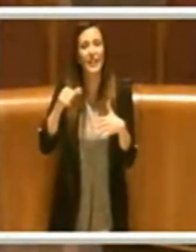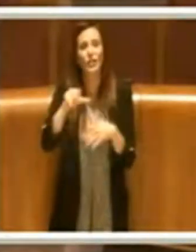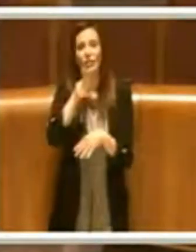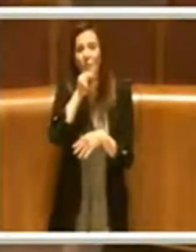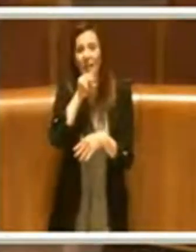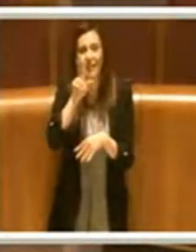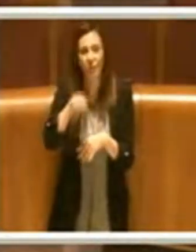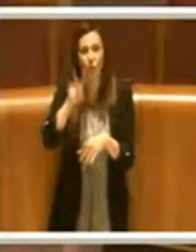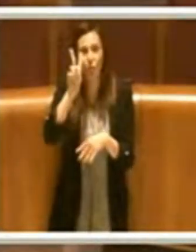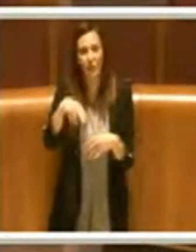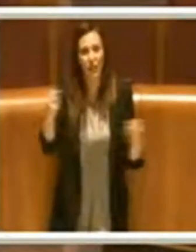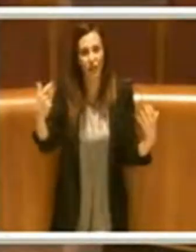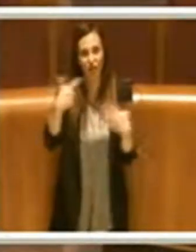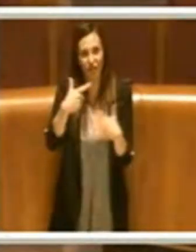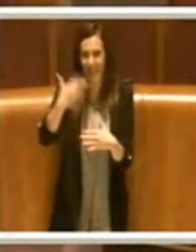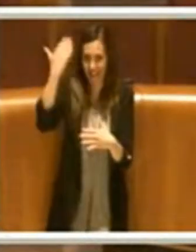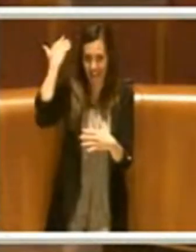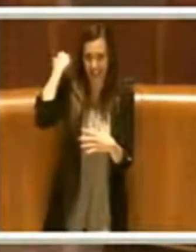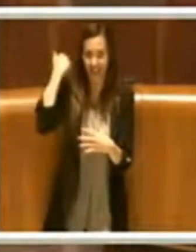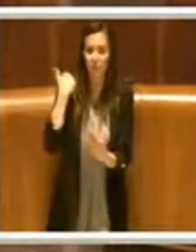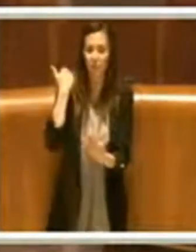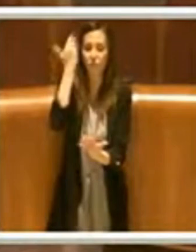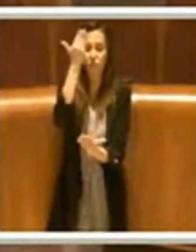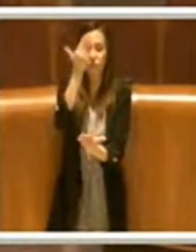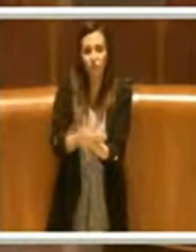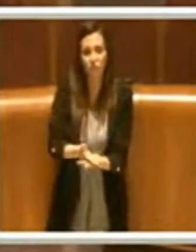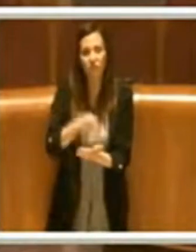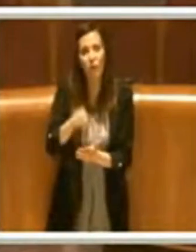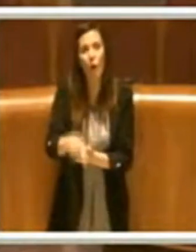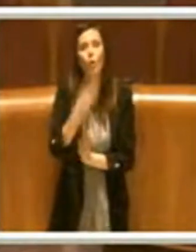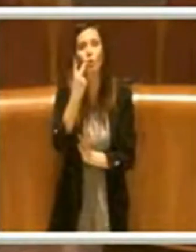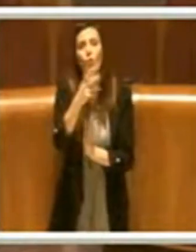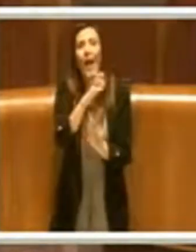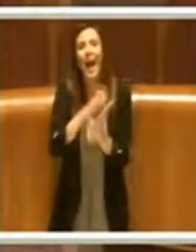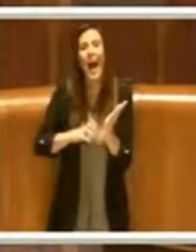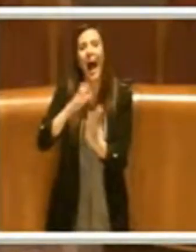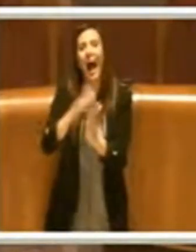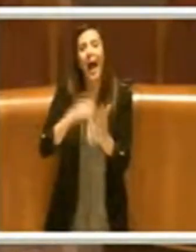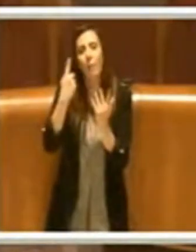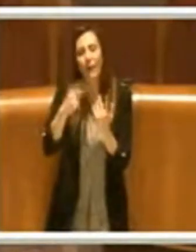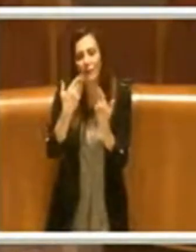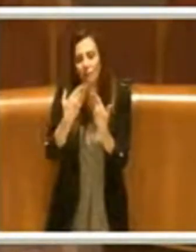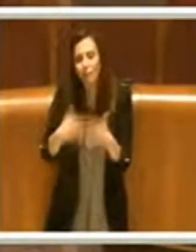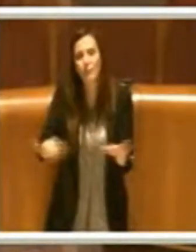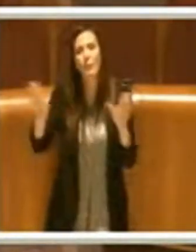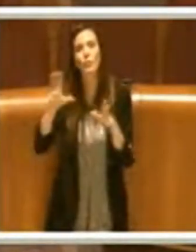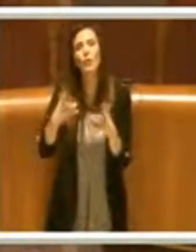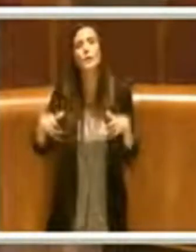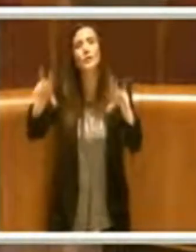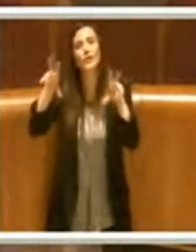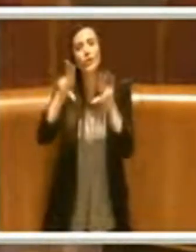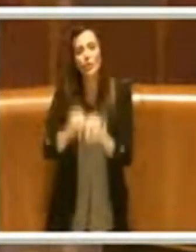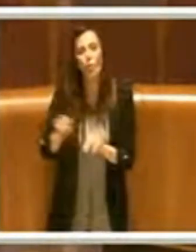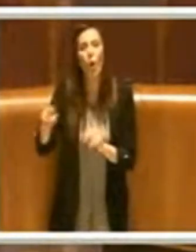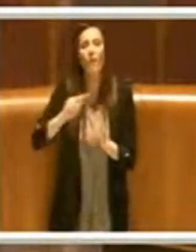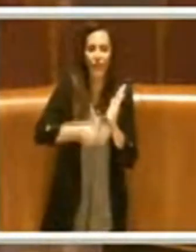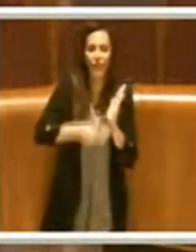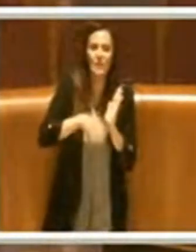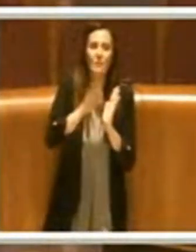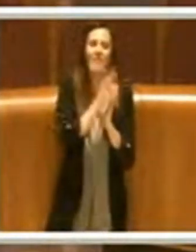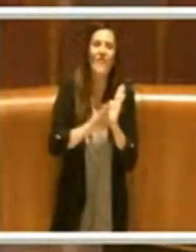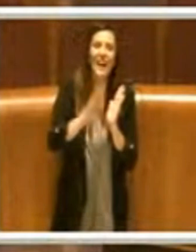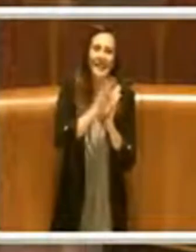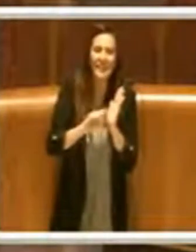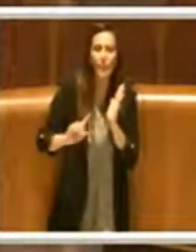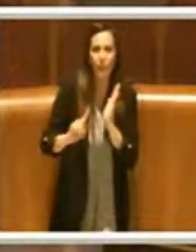2017 è stata portata in aula ben due atti per la riapertura del Forlanini, una prima firma di Fassina e una